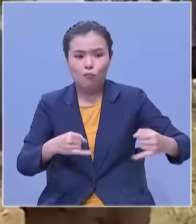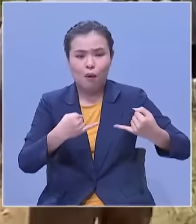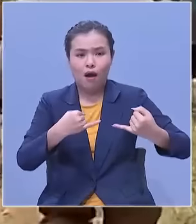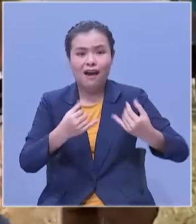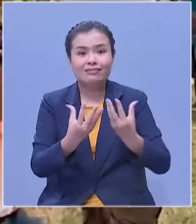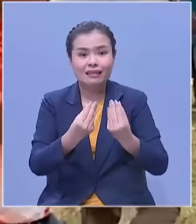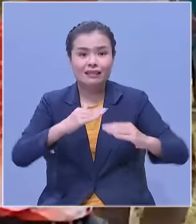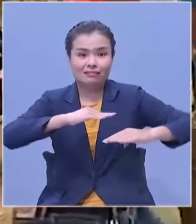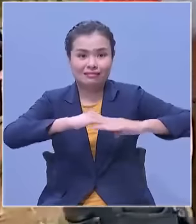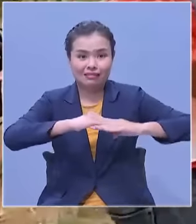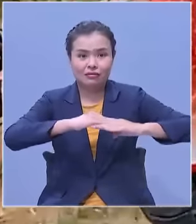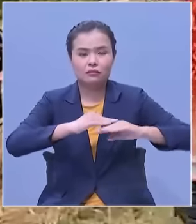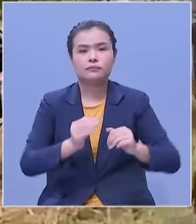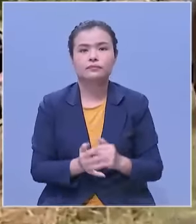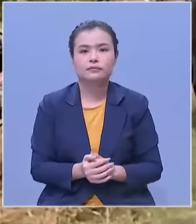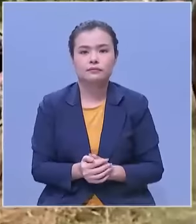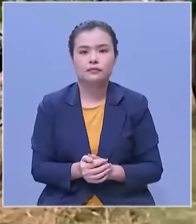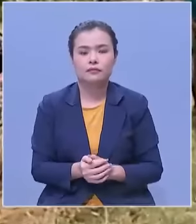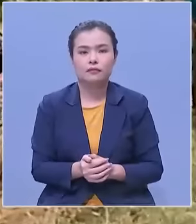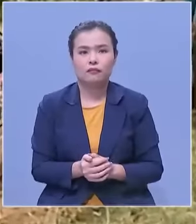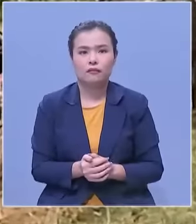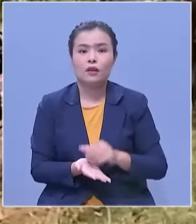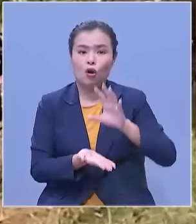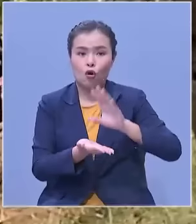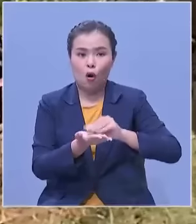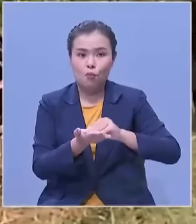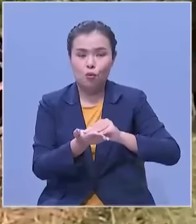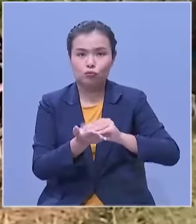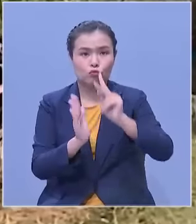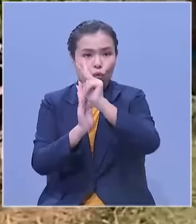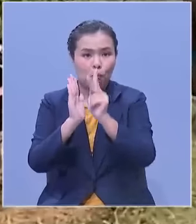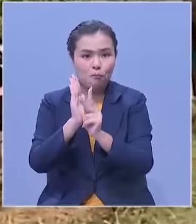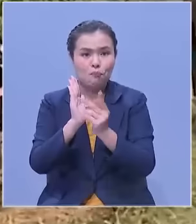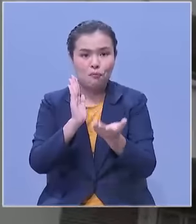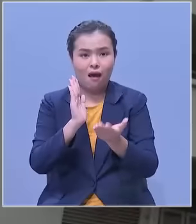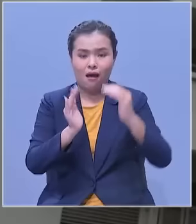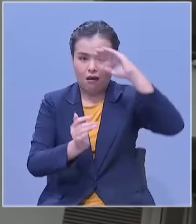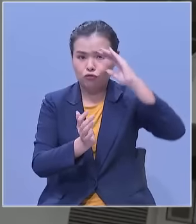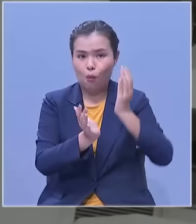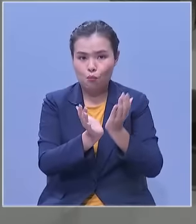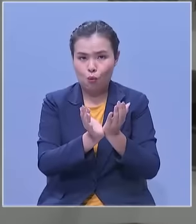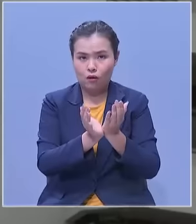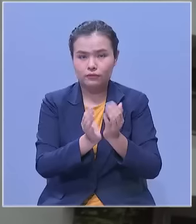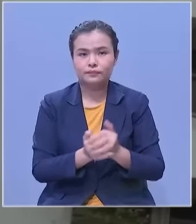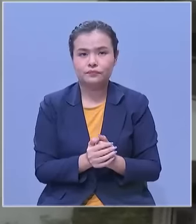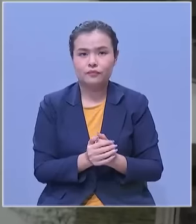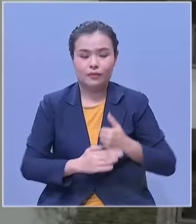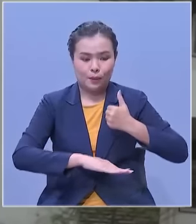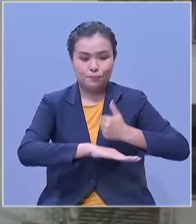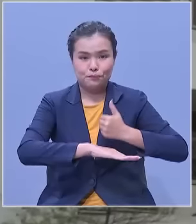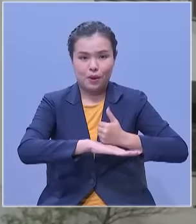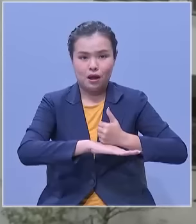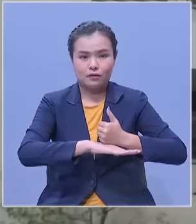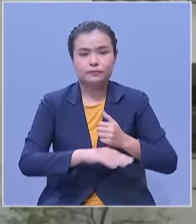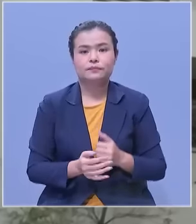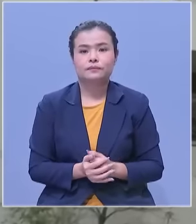ดินที่อยู่ติดกันโดยล่าสุดความคืบหน้าทางคดีนะครับพันตำรวจเอกธนกรพัฒนนันแก้วผู้กำกับการสพ